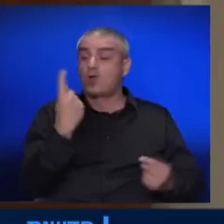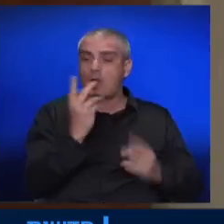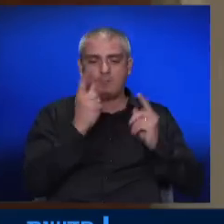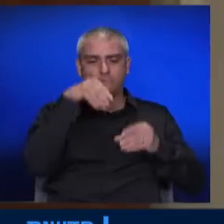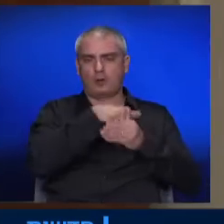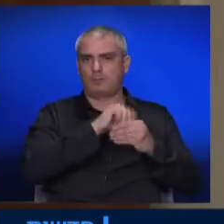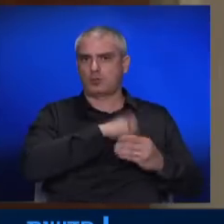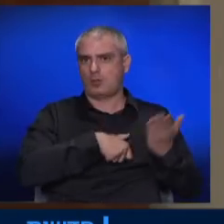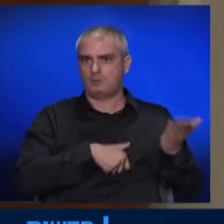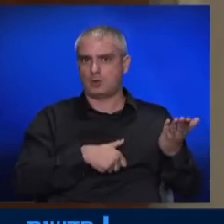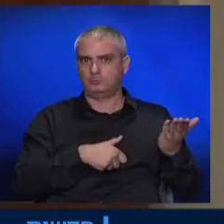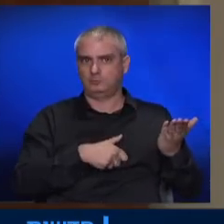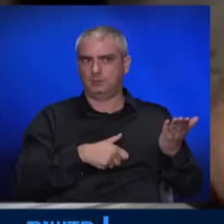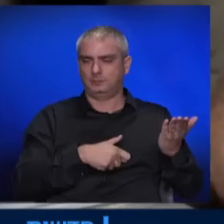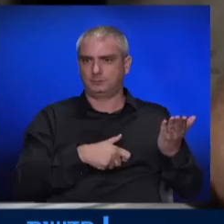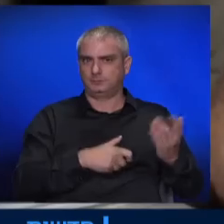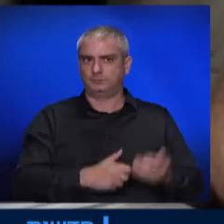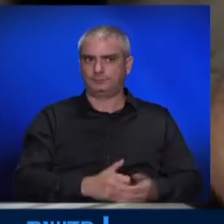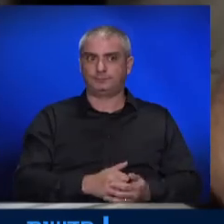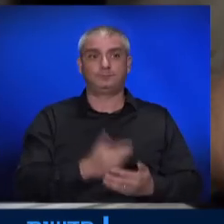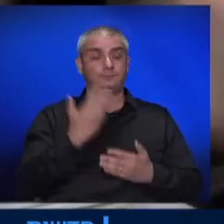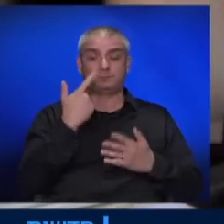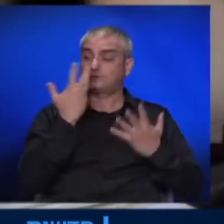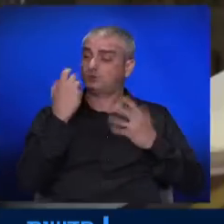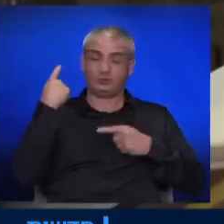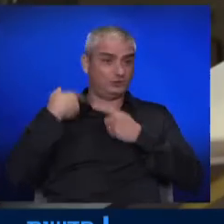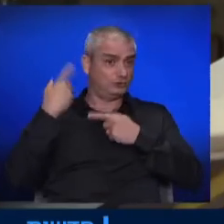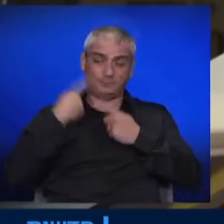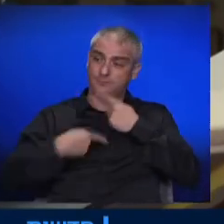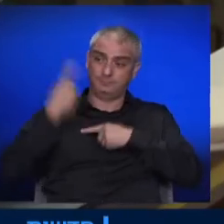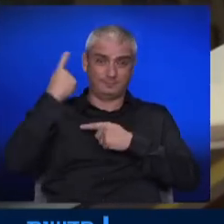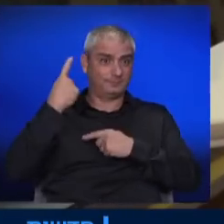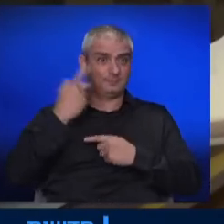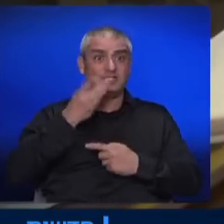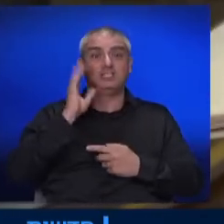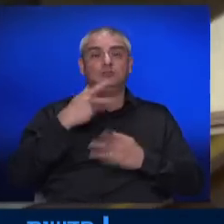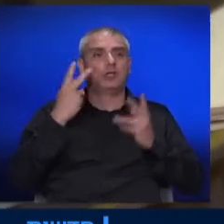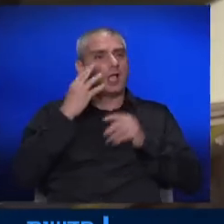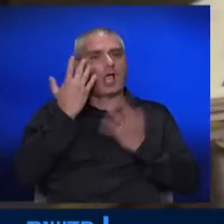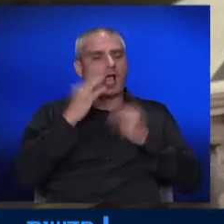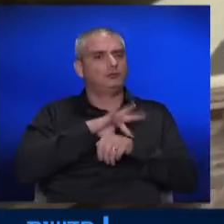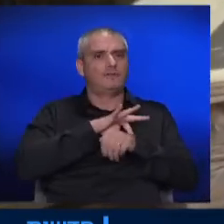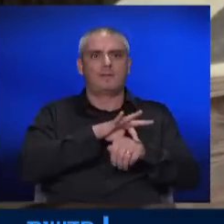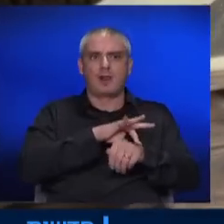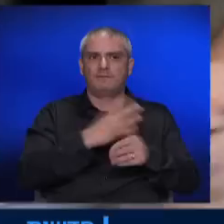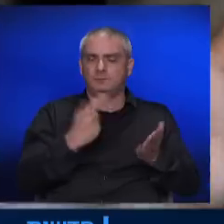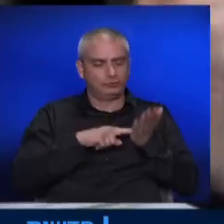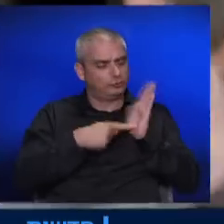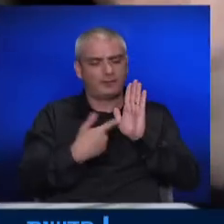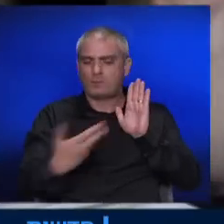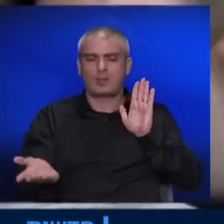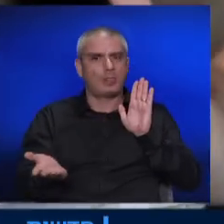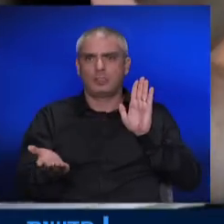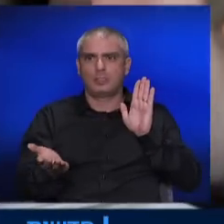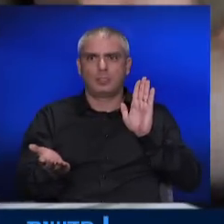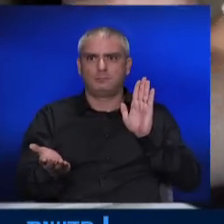במועצה. בסוף שנות ה-90 של המאה הקודמת, יש חשב מלווה בדלית אל-כרמל, אין שקיפות במועצה המקומית.